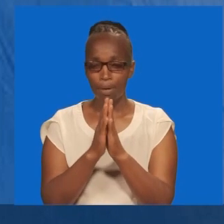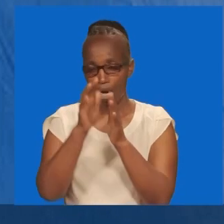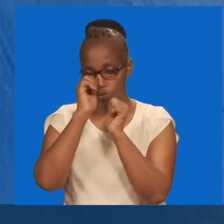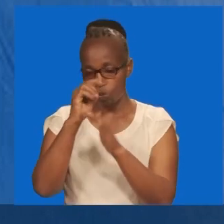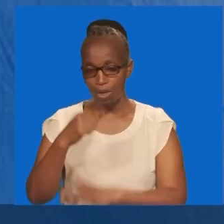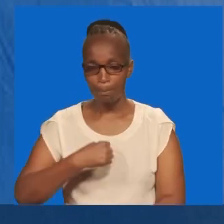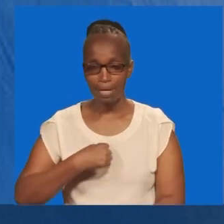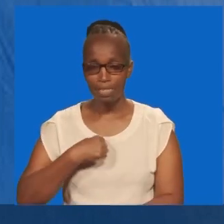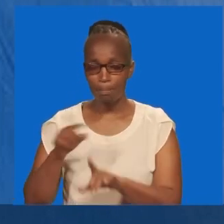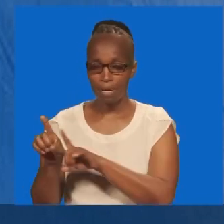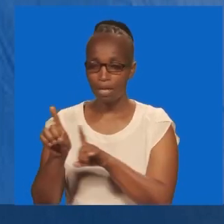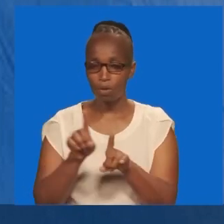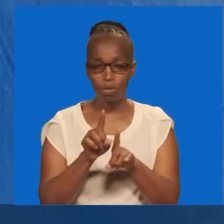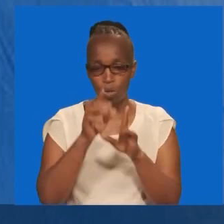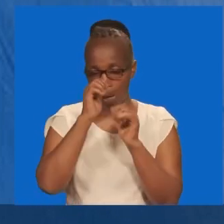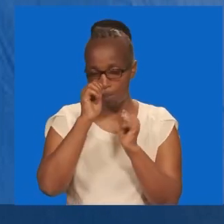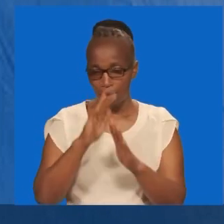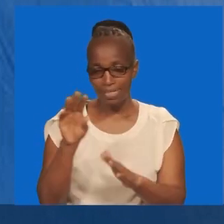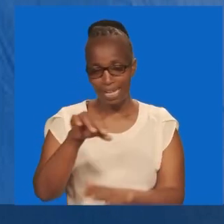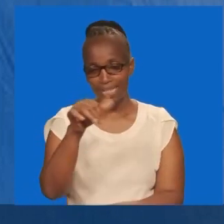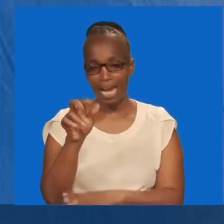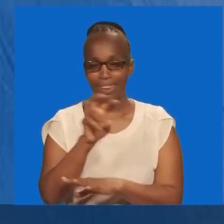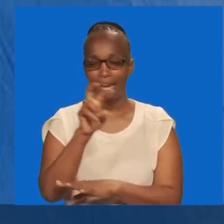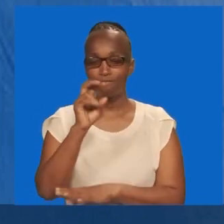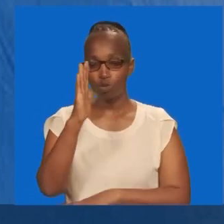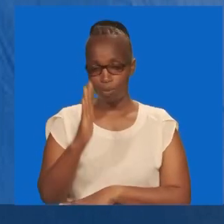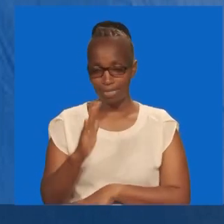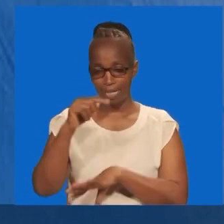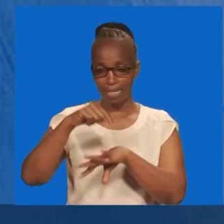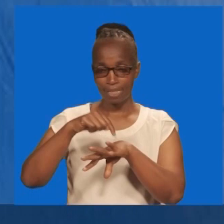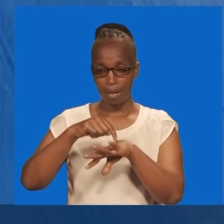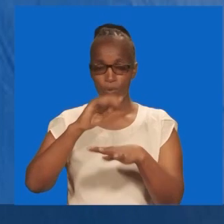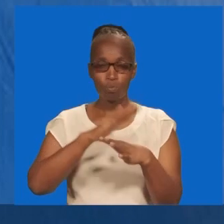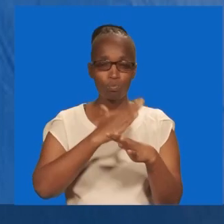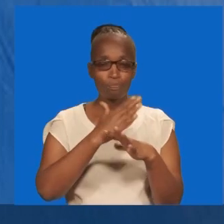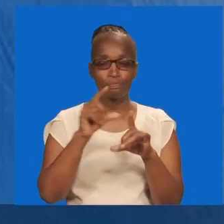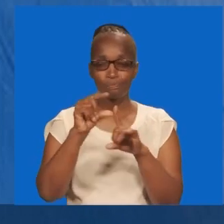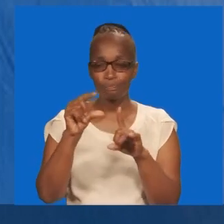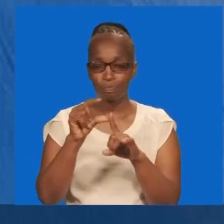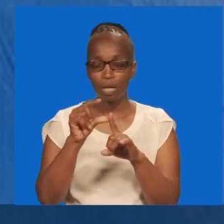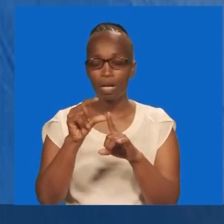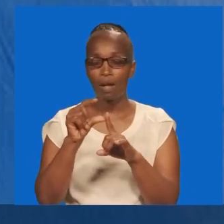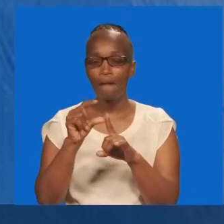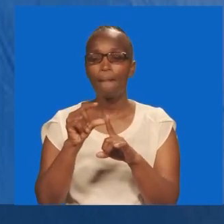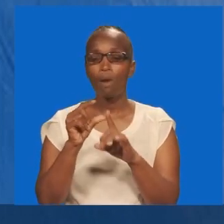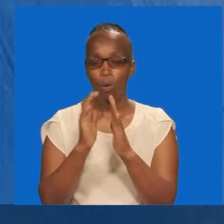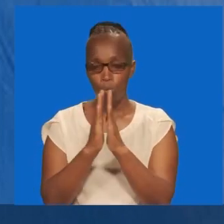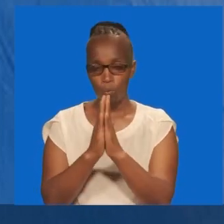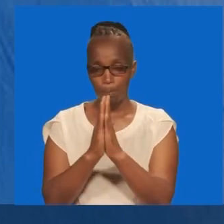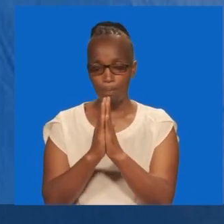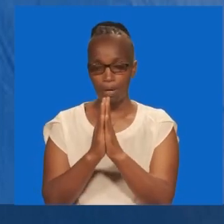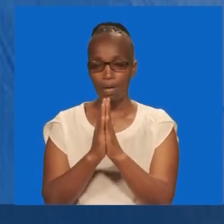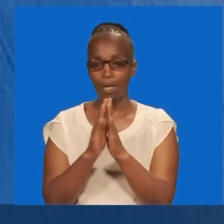Bariki mtazamaji na unibariki, na tunapoendelea sasa kushiriki hili neno, tuomba kwako Mfalme ukazidi